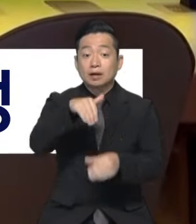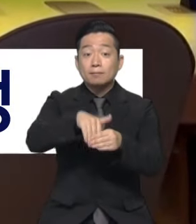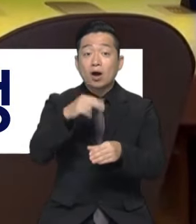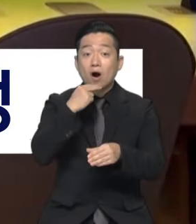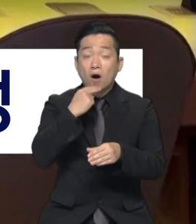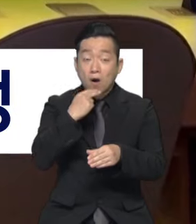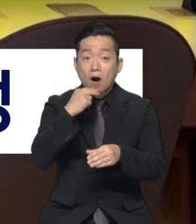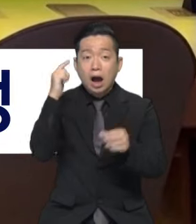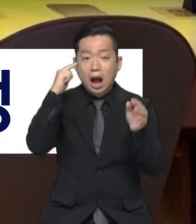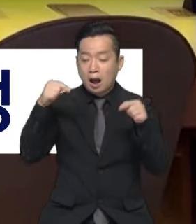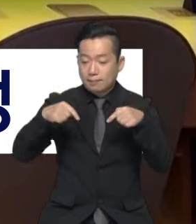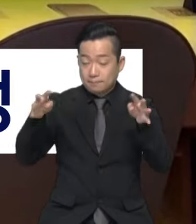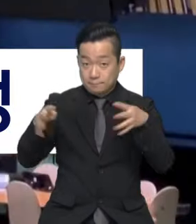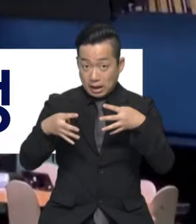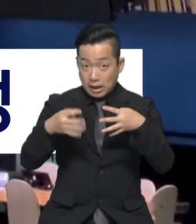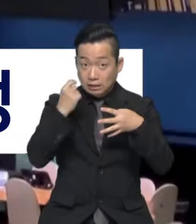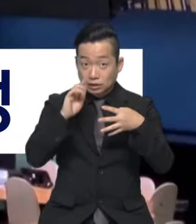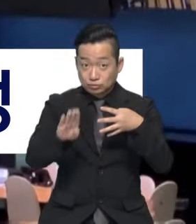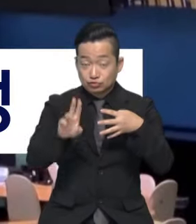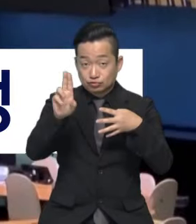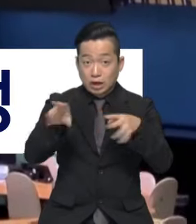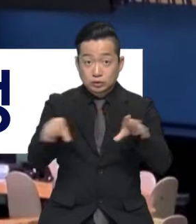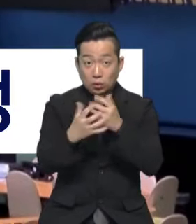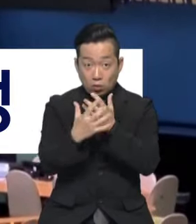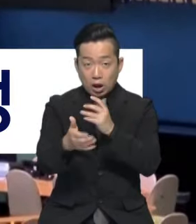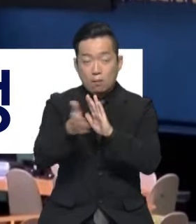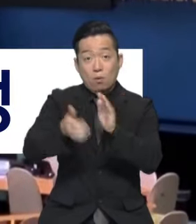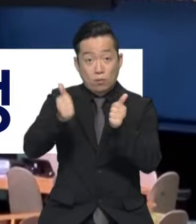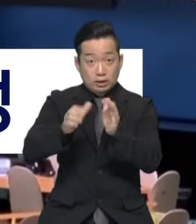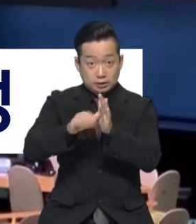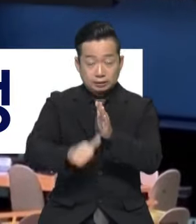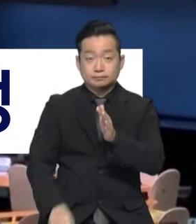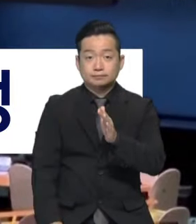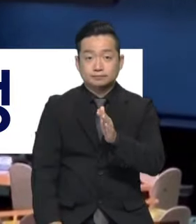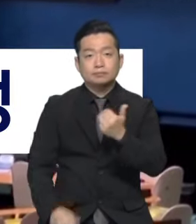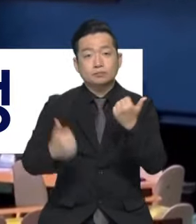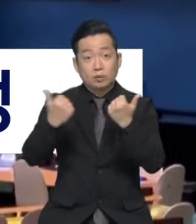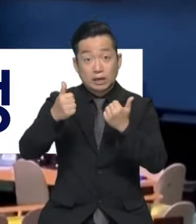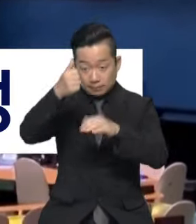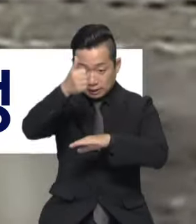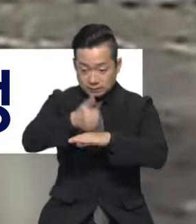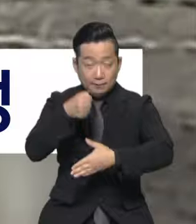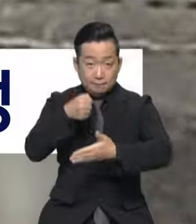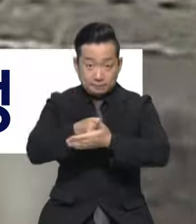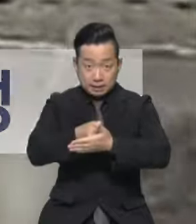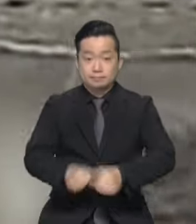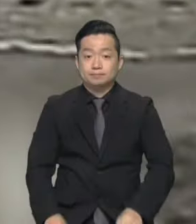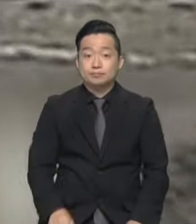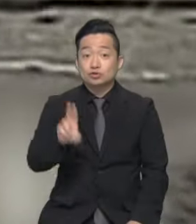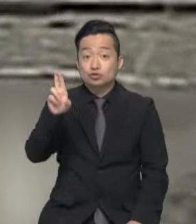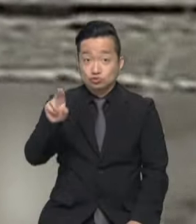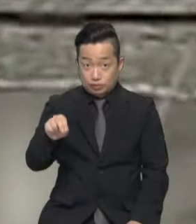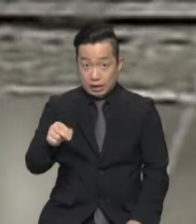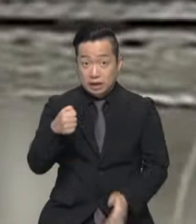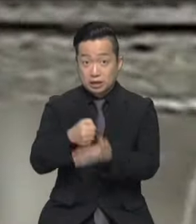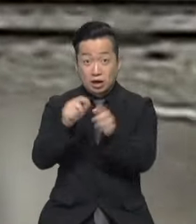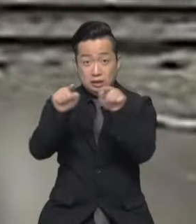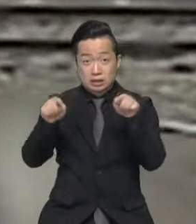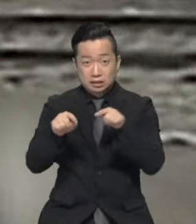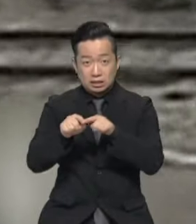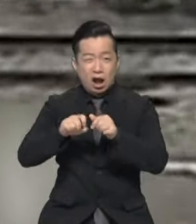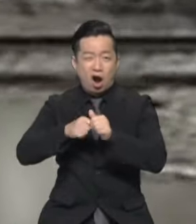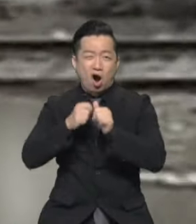합의로 채택된 결의안은 다음 달 유엔 총회 본회의에서 최종 채택될 예정입니다. 유엔 결의안이 구속력을